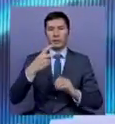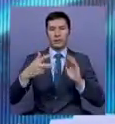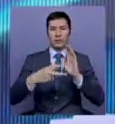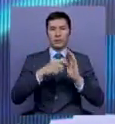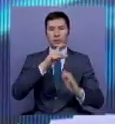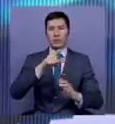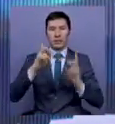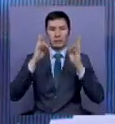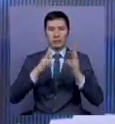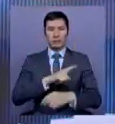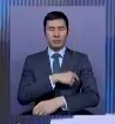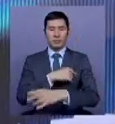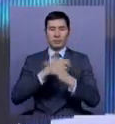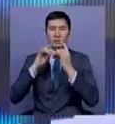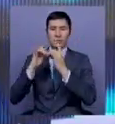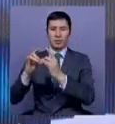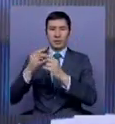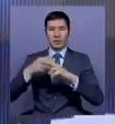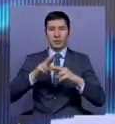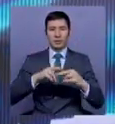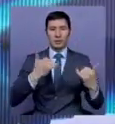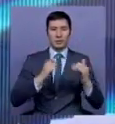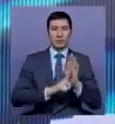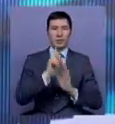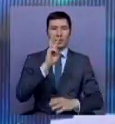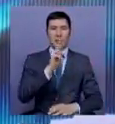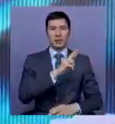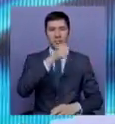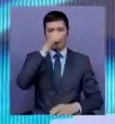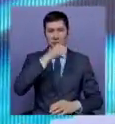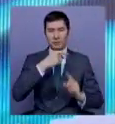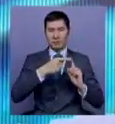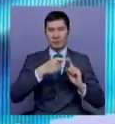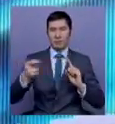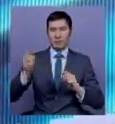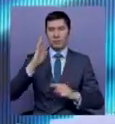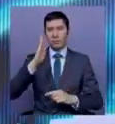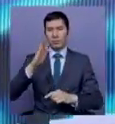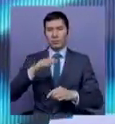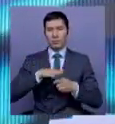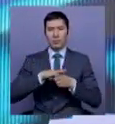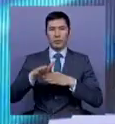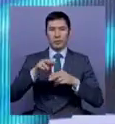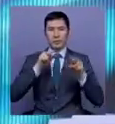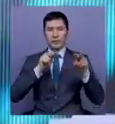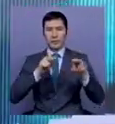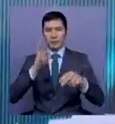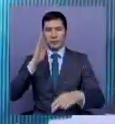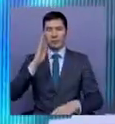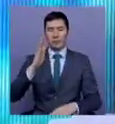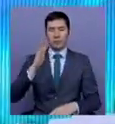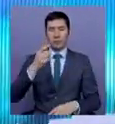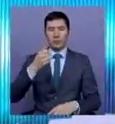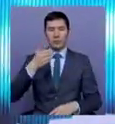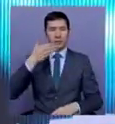Былтыр қазаннан бастап біз осы автомобильдер туралы сақтандыру деректер базасынан деректерді алуға мүмкіндік алдық. Бұл мәселені біршама